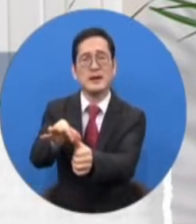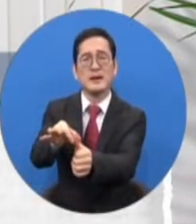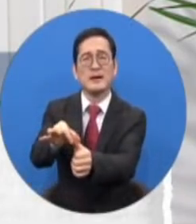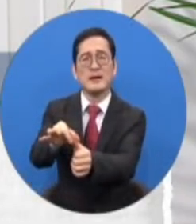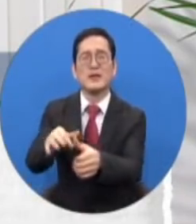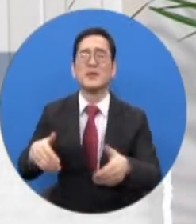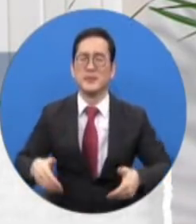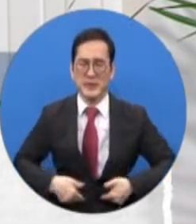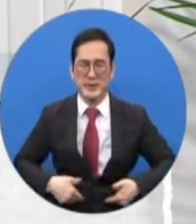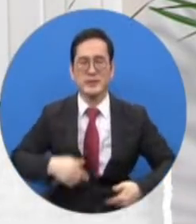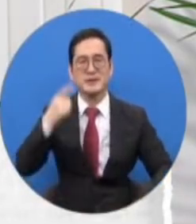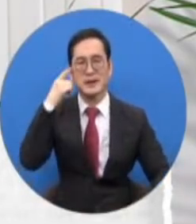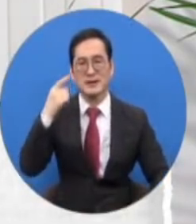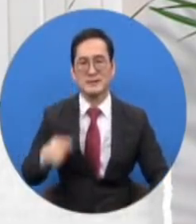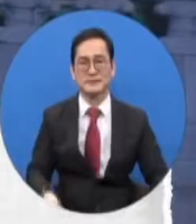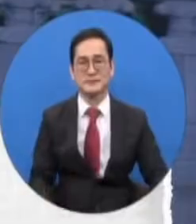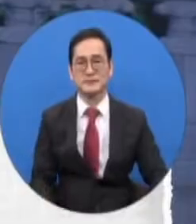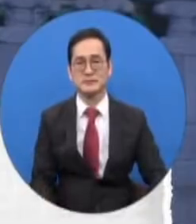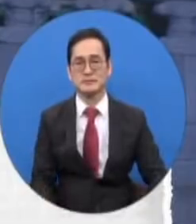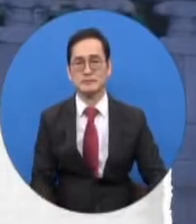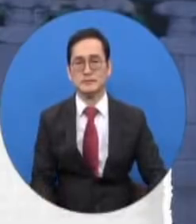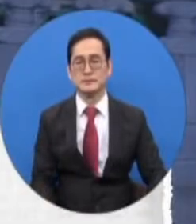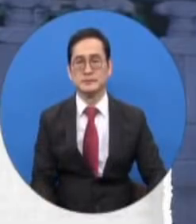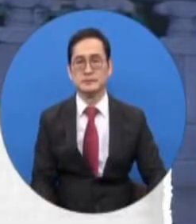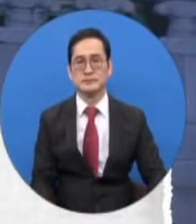같이 듭니다. 예, 사실은 노정희